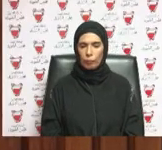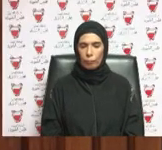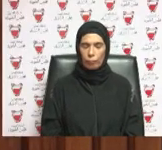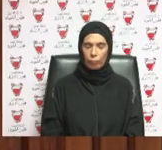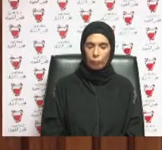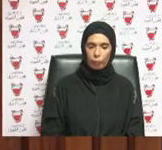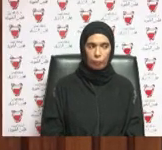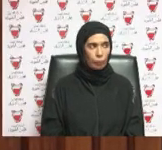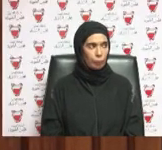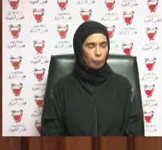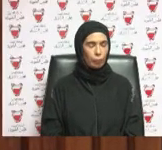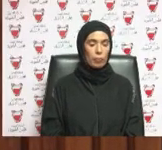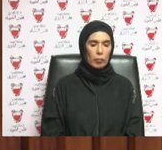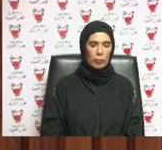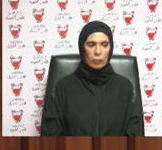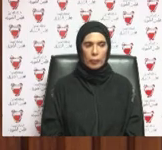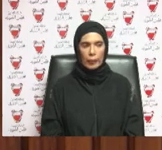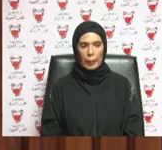فاطمة الكهجي، تفضلي.